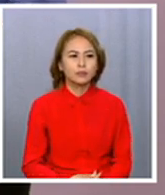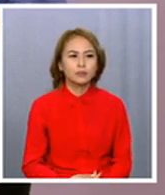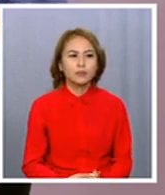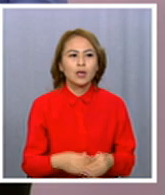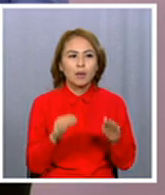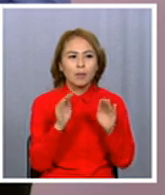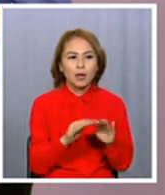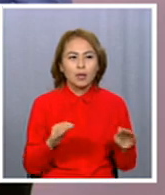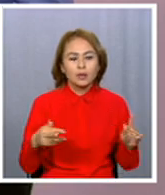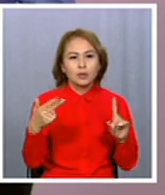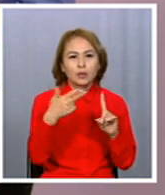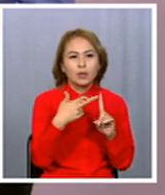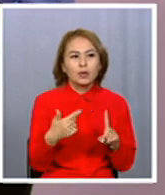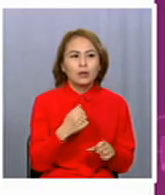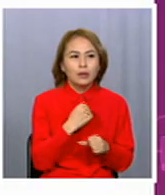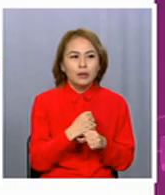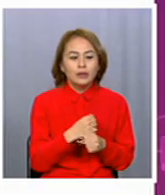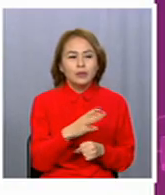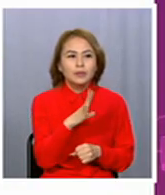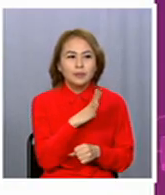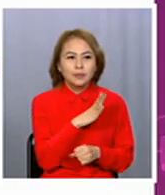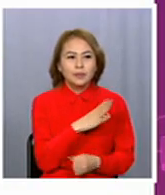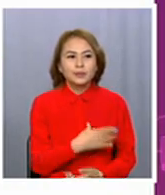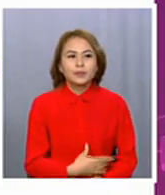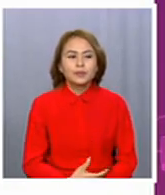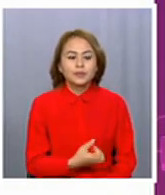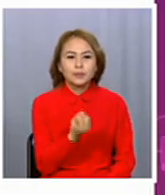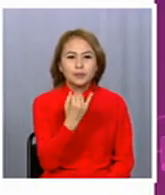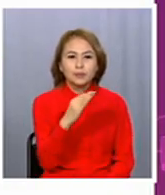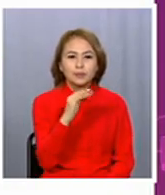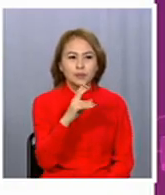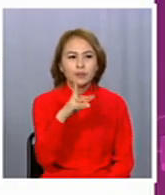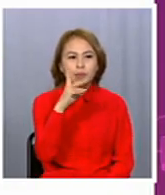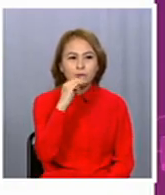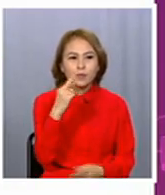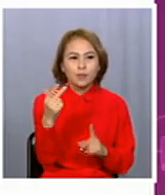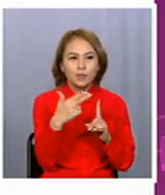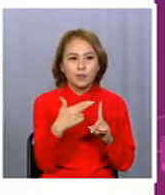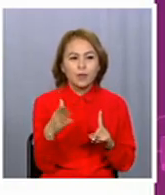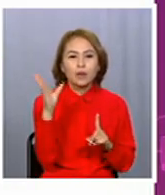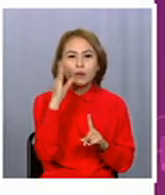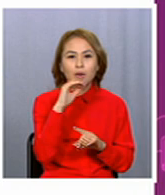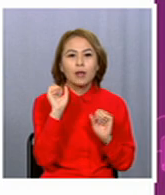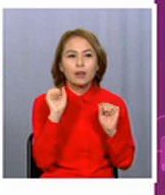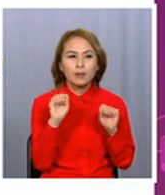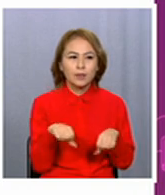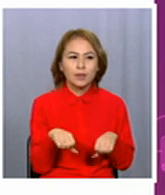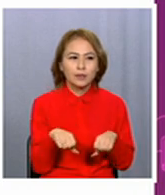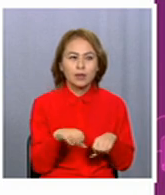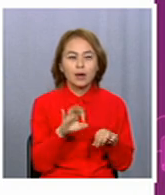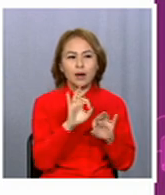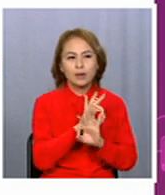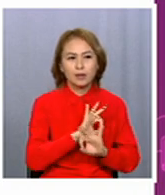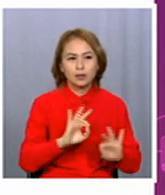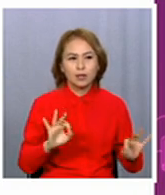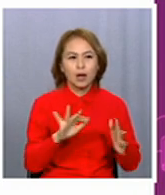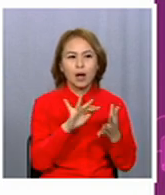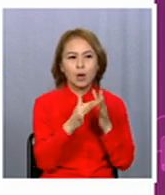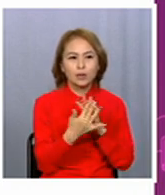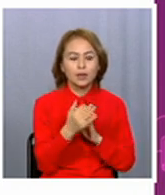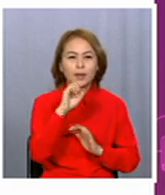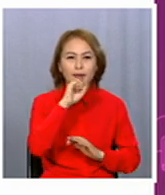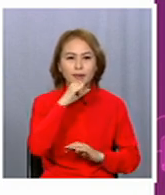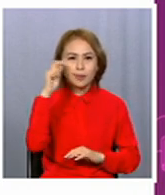Балалар сөйлем құрады. Айжан сөйлем құрай алама. Алақай ауылдан атам